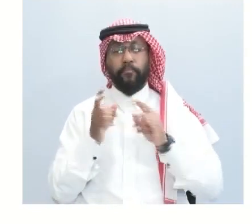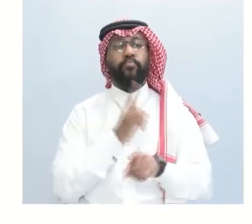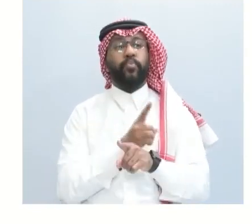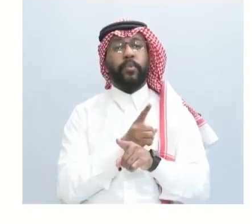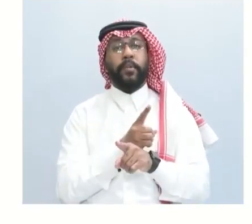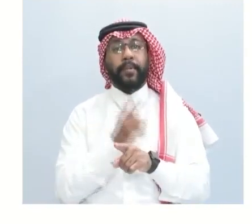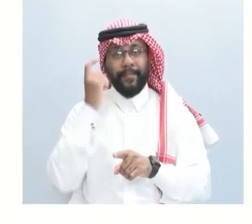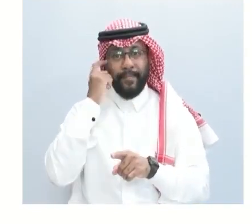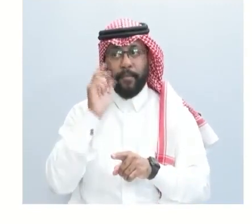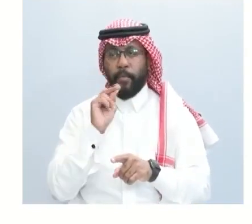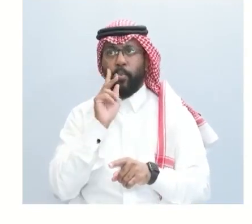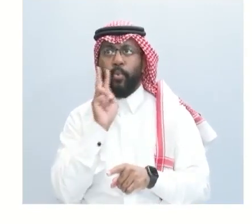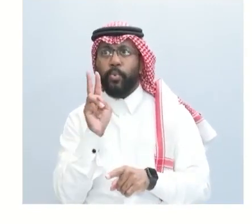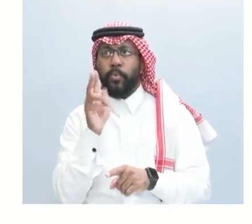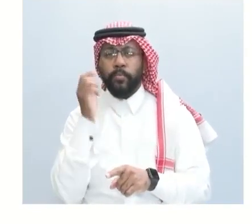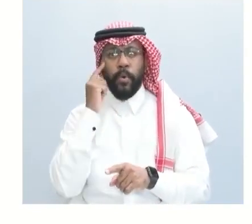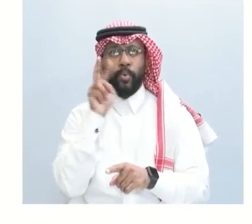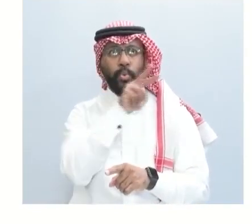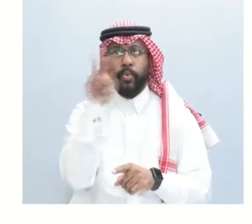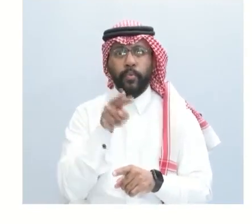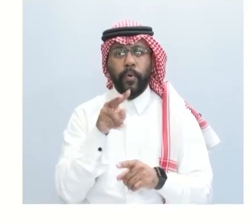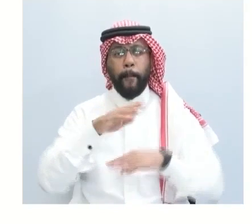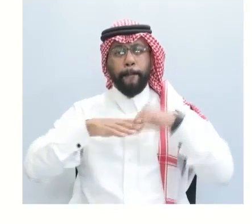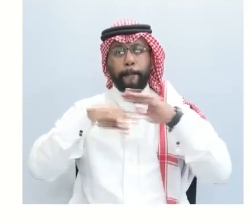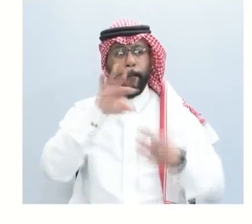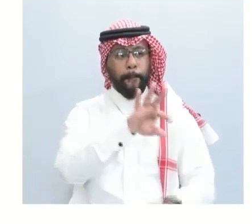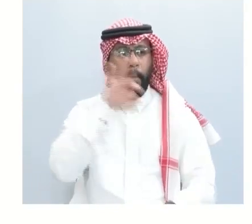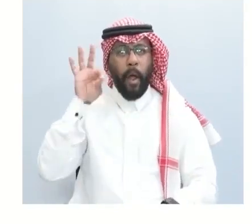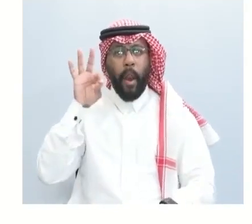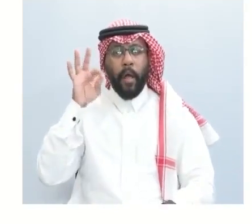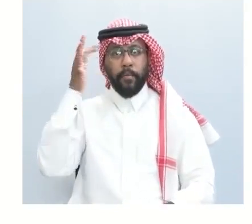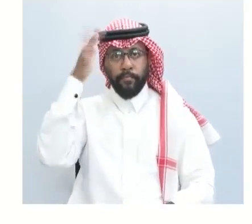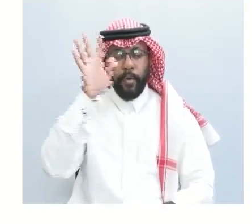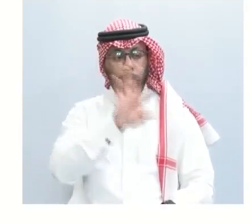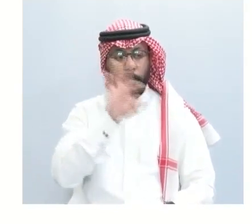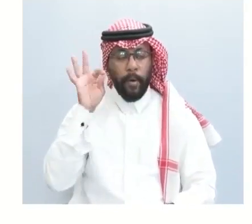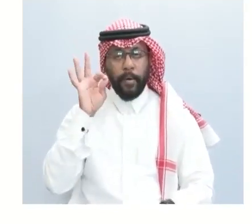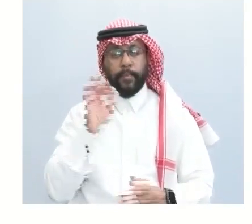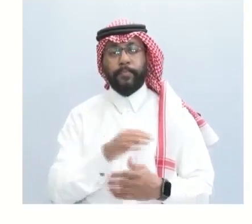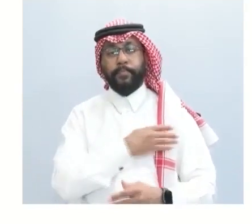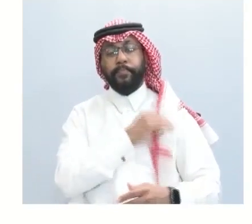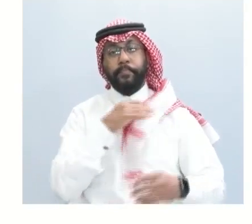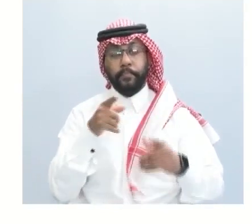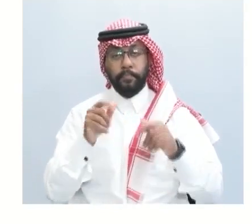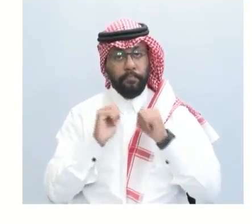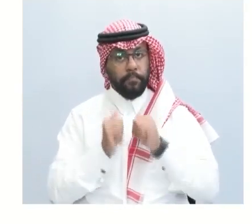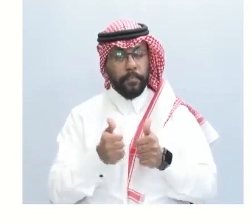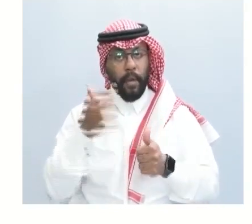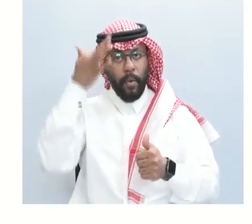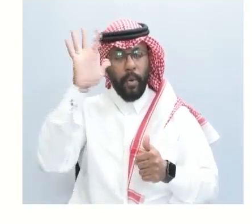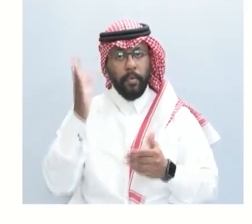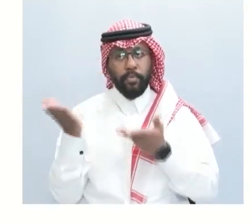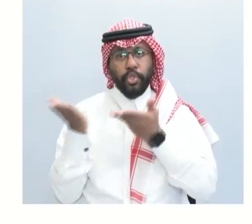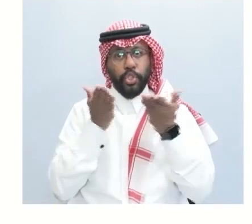دور المعلم او المدرب تخير احدى المهارات تخير احدى المهارات التي تجيدها في اي مجال